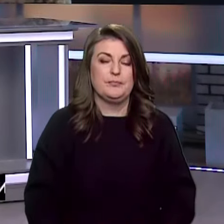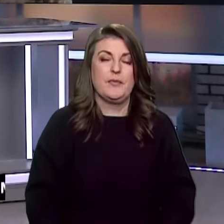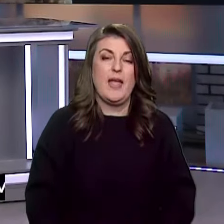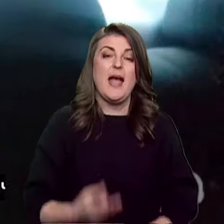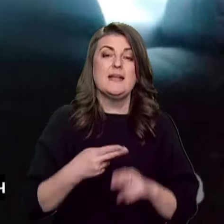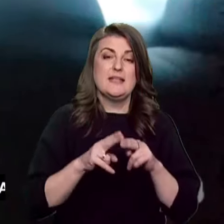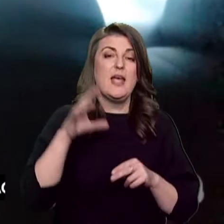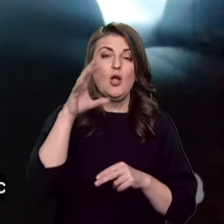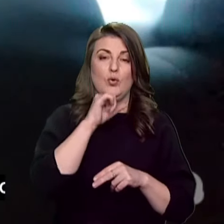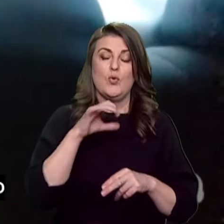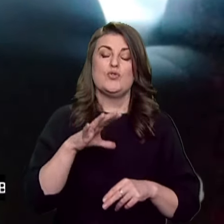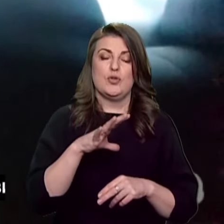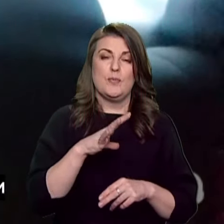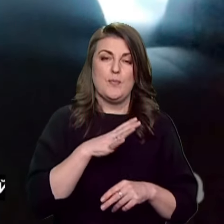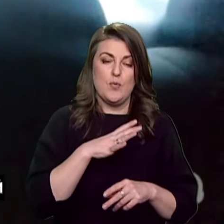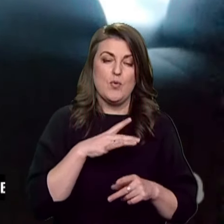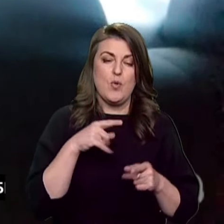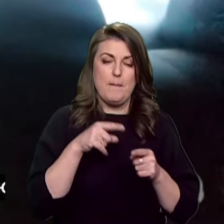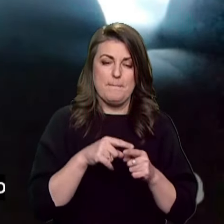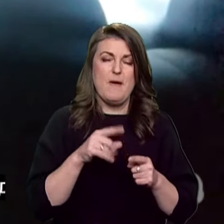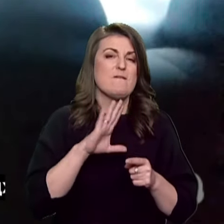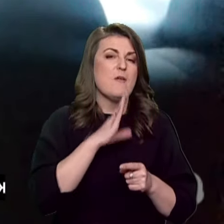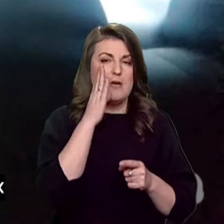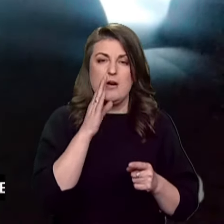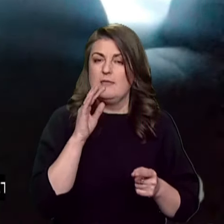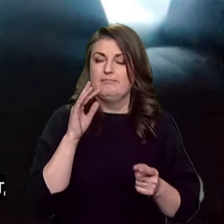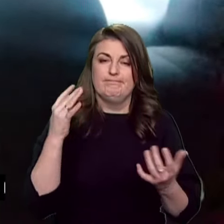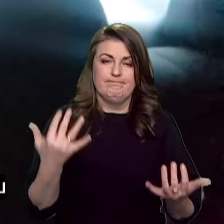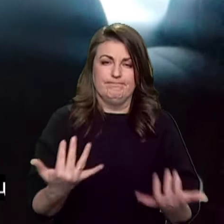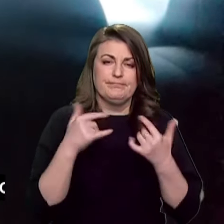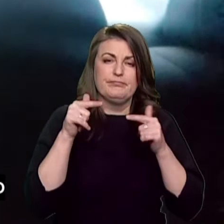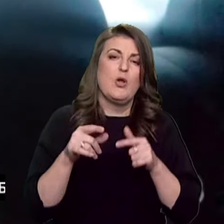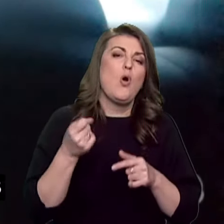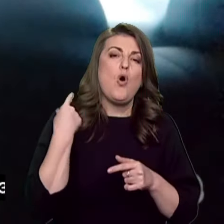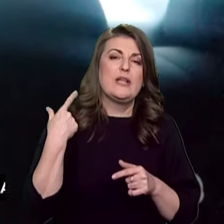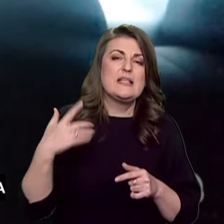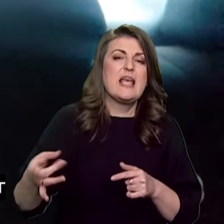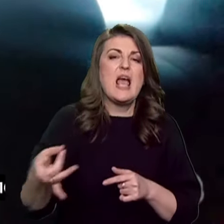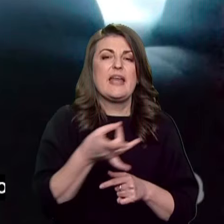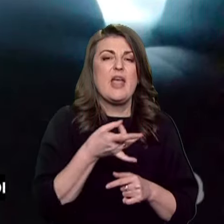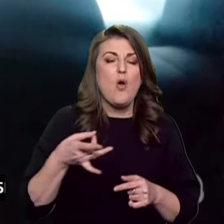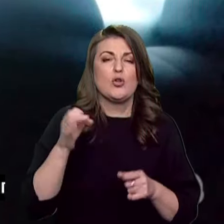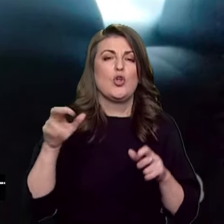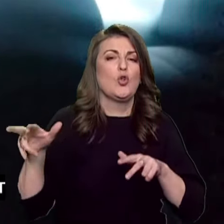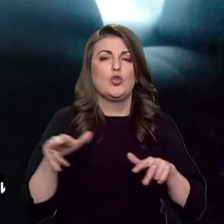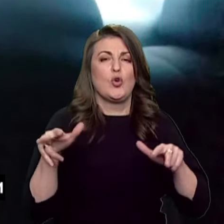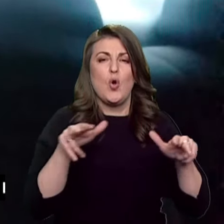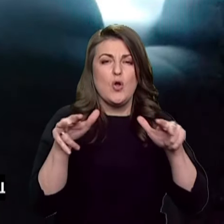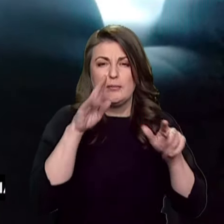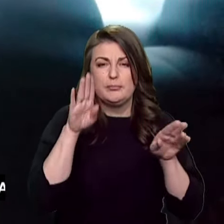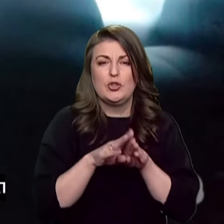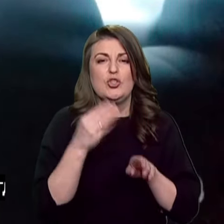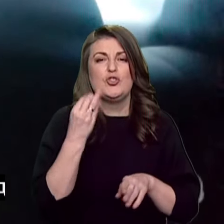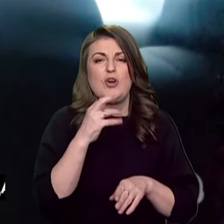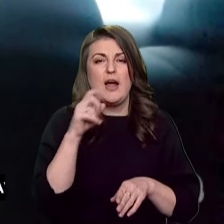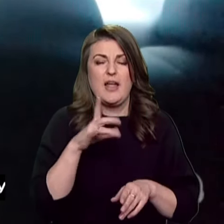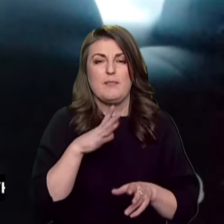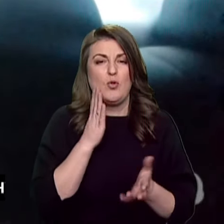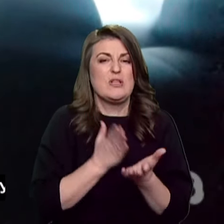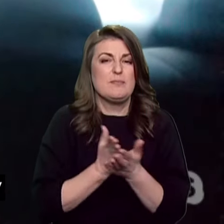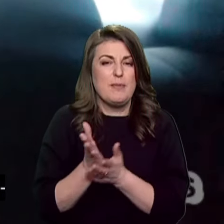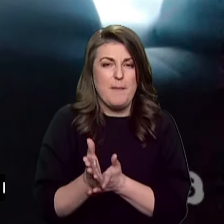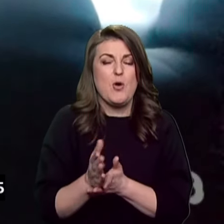А цієї ночі ворог прицільно атакував саме Одеський регіон, і дрони камікадзе типу «Шахет» були